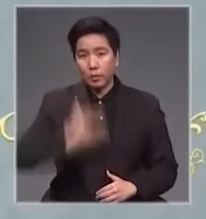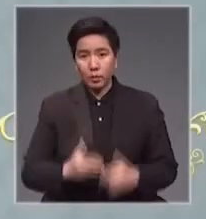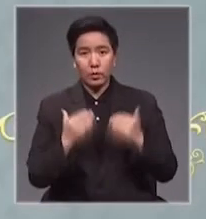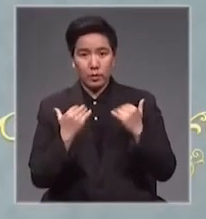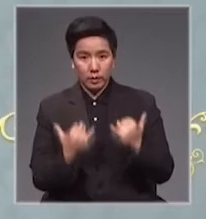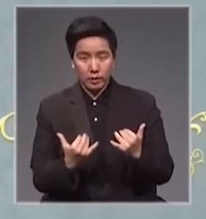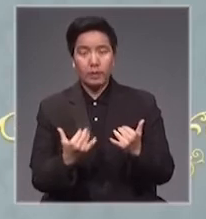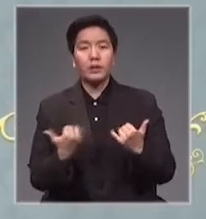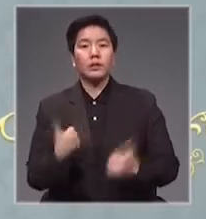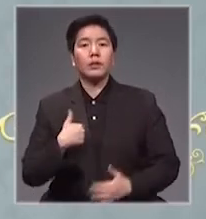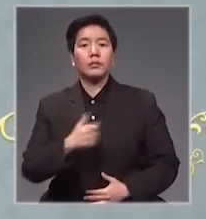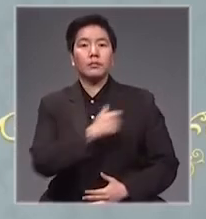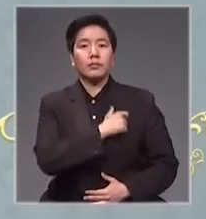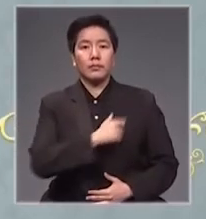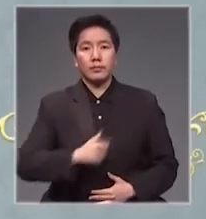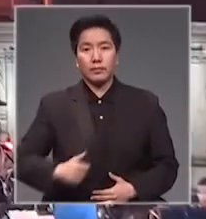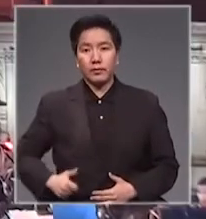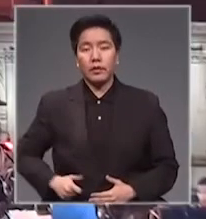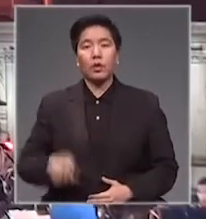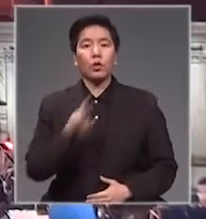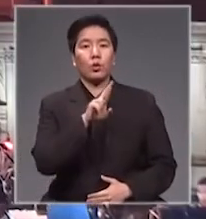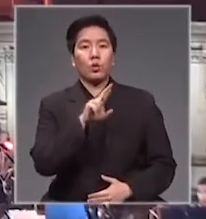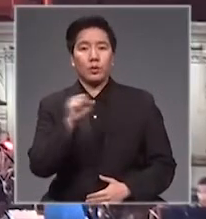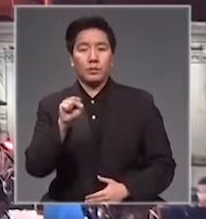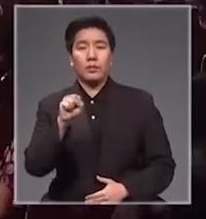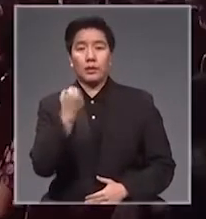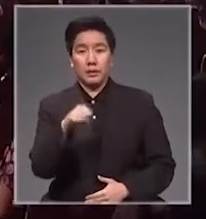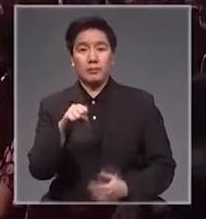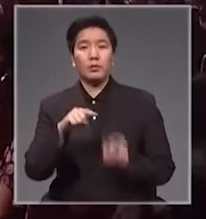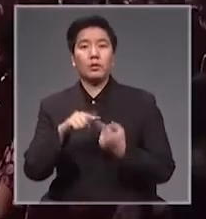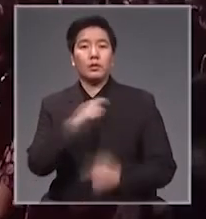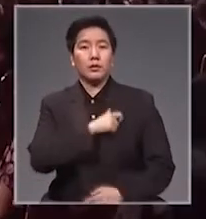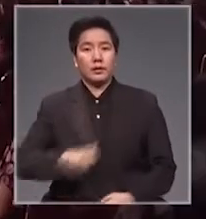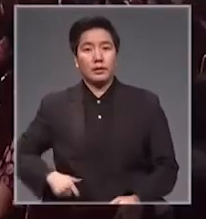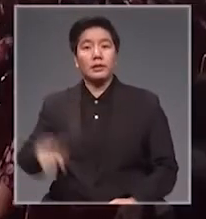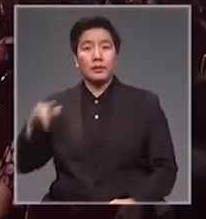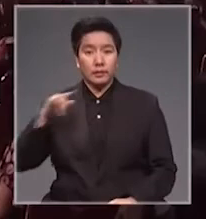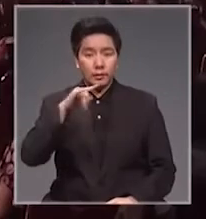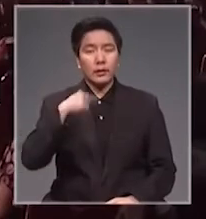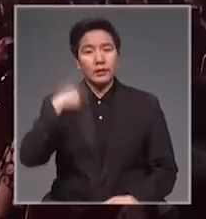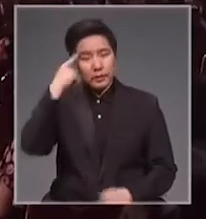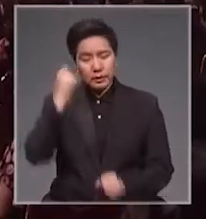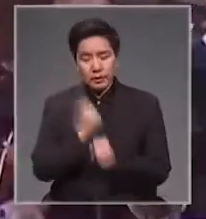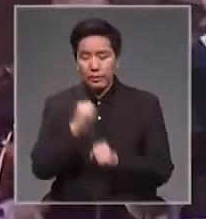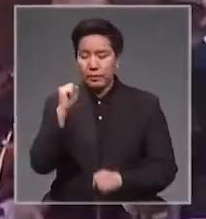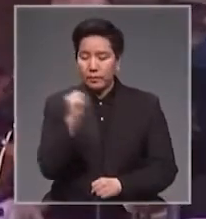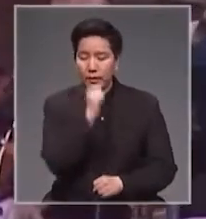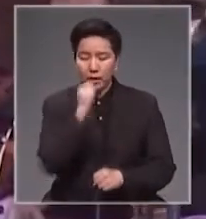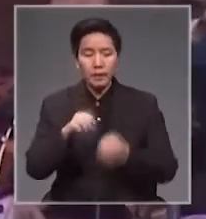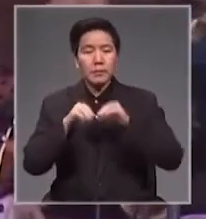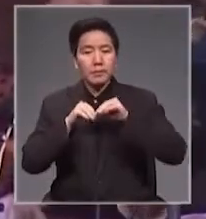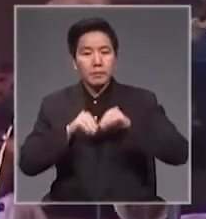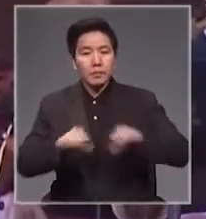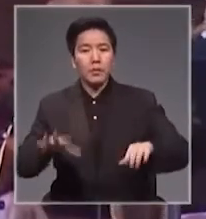งพระกรุณาโปรดเกล้าให้จัดการแสดงดนตรีณพระลานพระราชวังดุสิตเพื่อน้อมรำลึกถึงพระมหากรุณาธิคุณและเผยแพร่พ